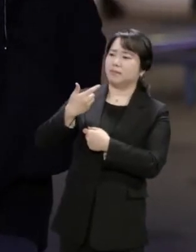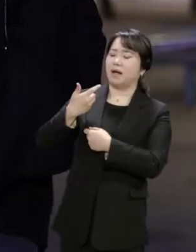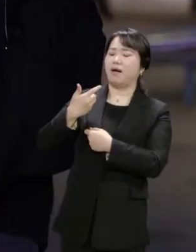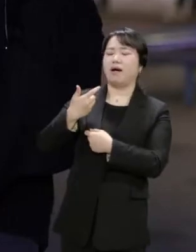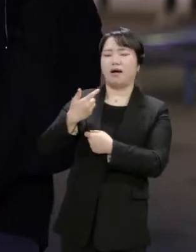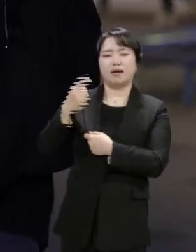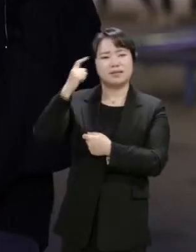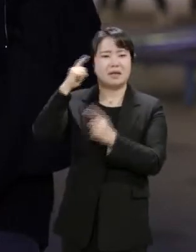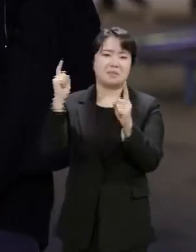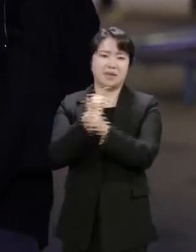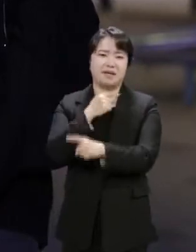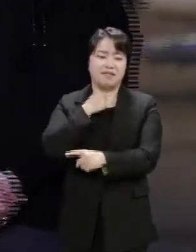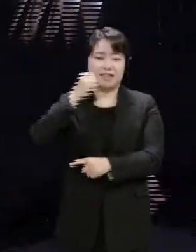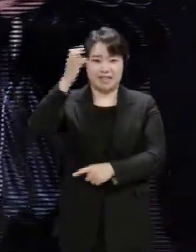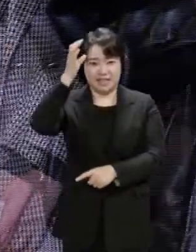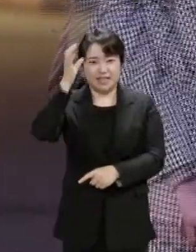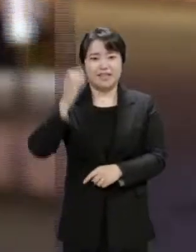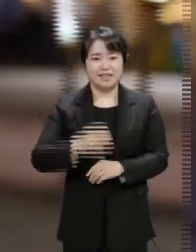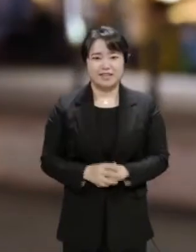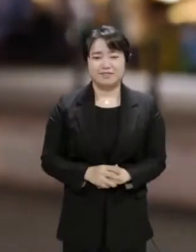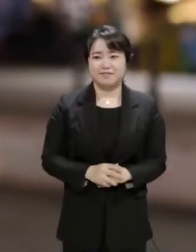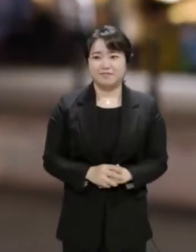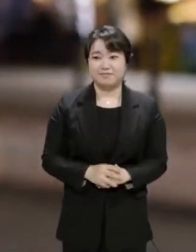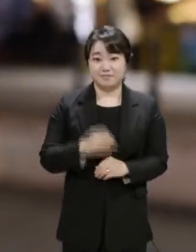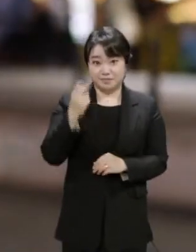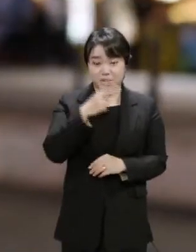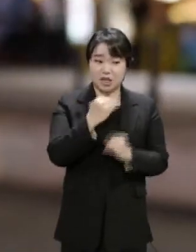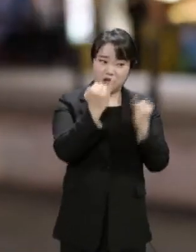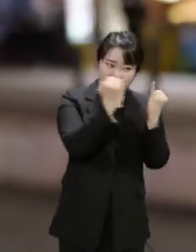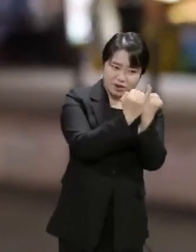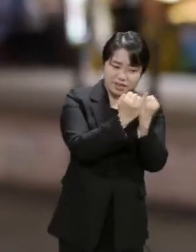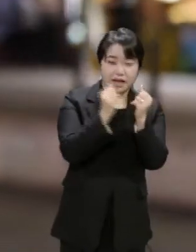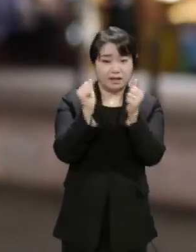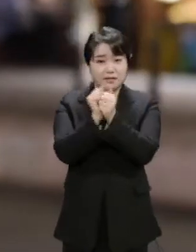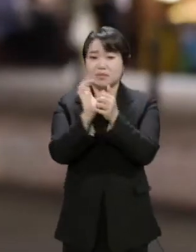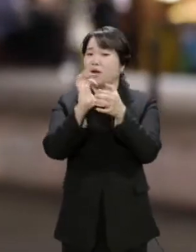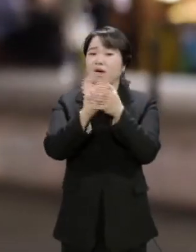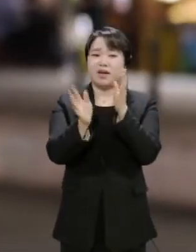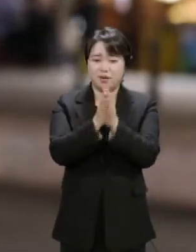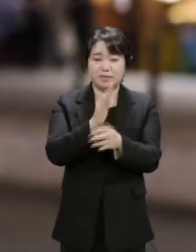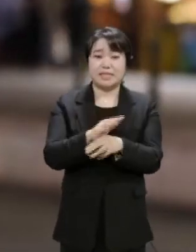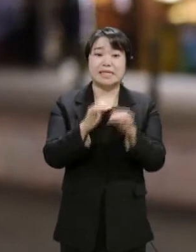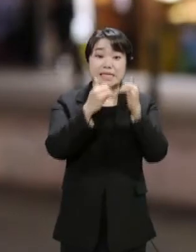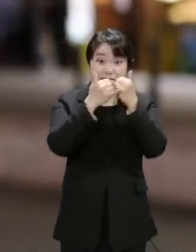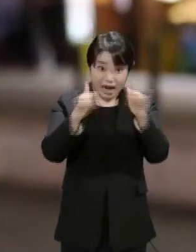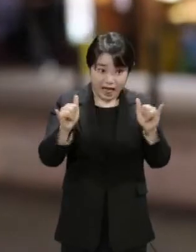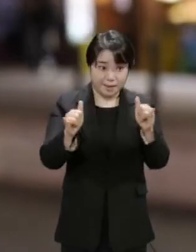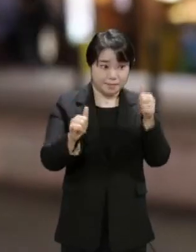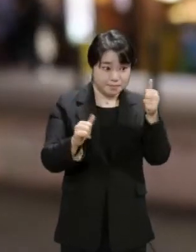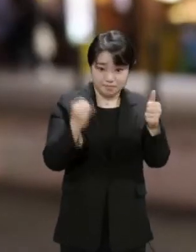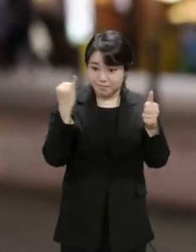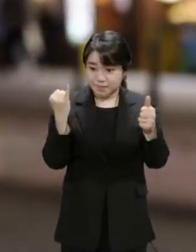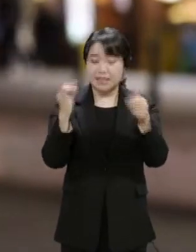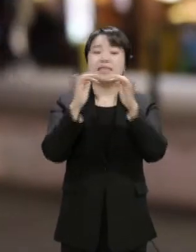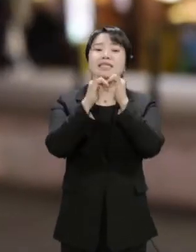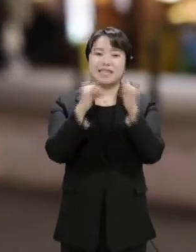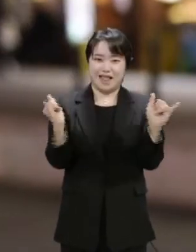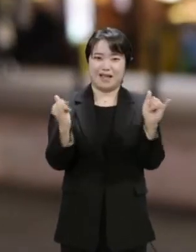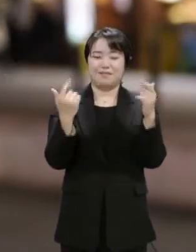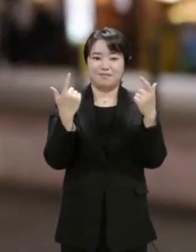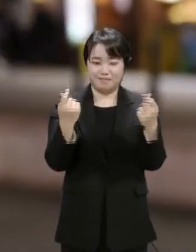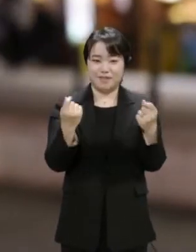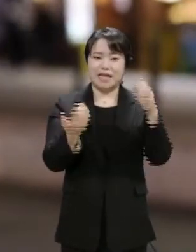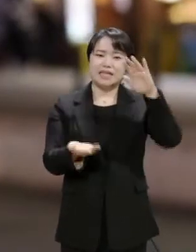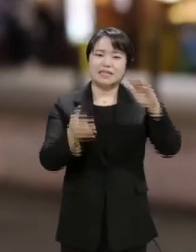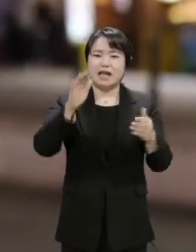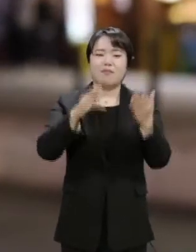좀 바뀌었으면 좋겠어요. 여자 남자를 떠나서 그냥 사람적으로 대할 때 그런